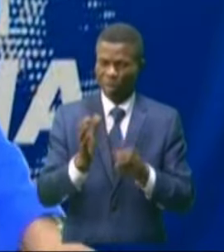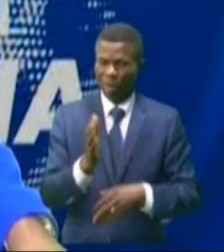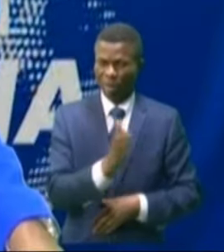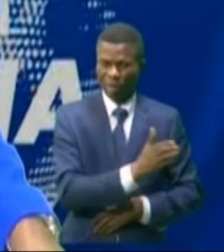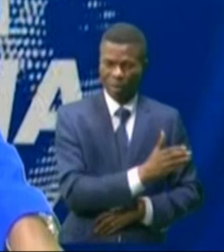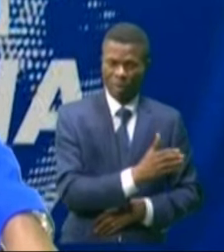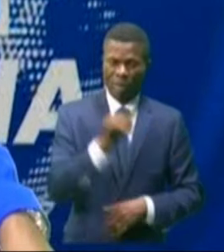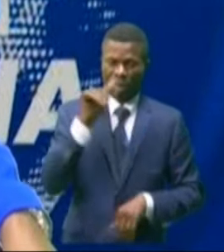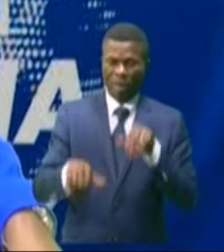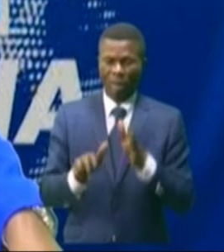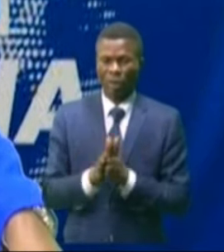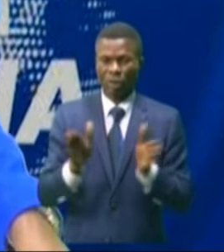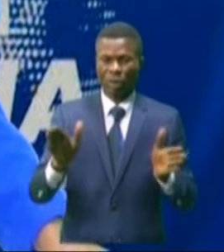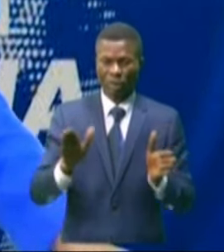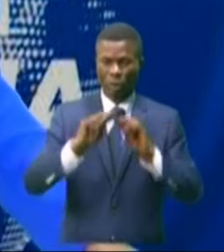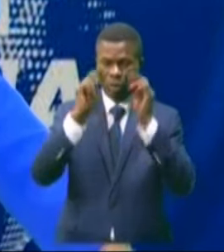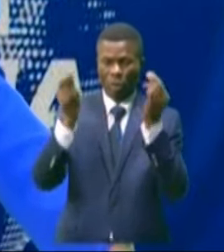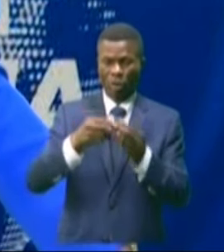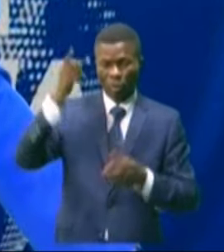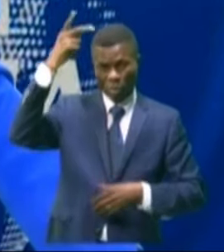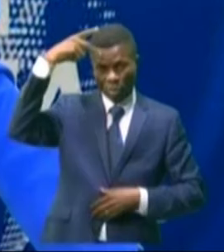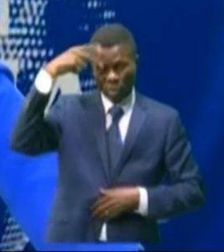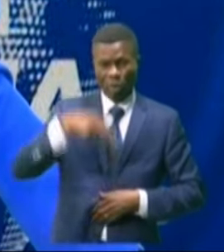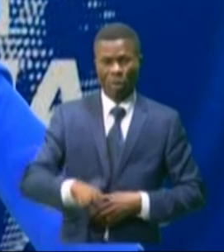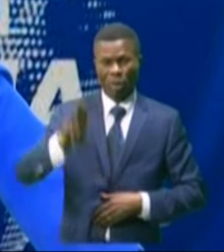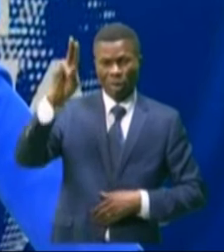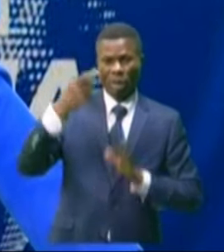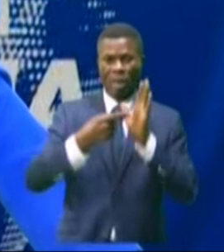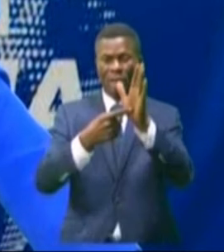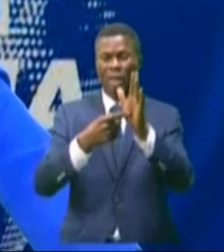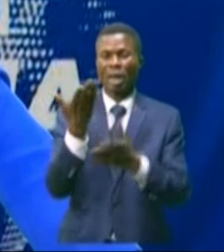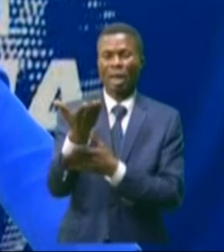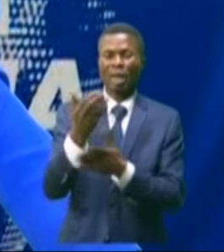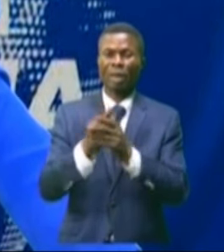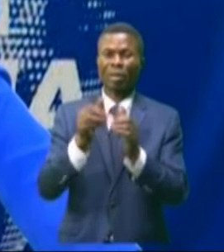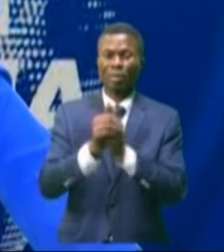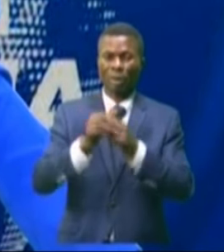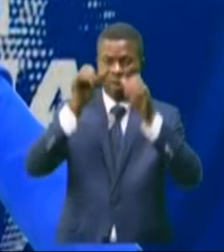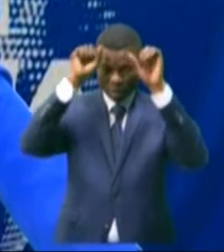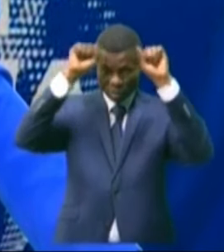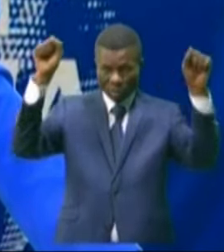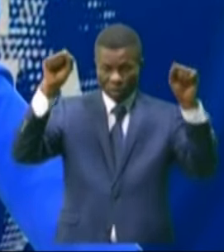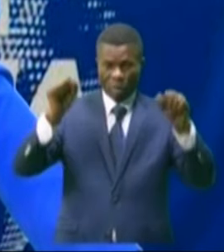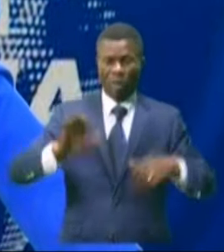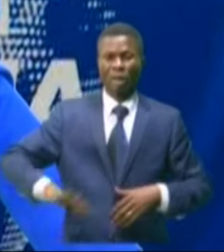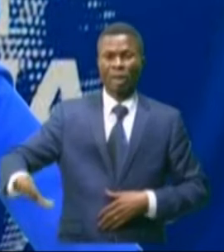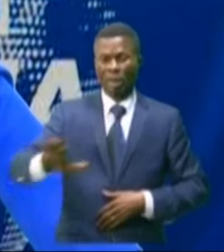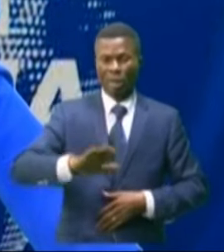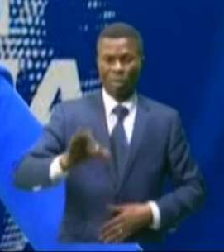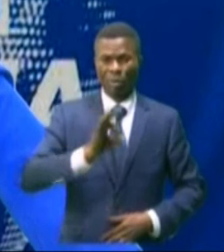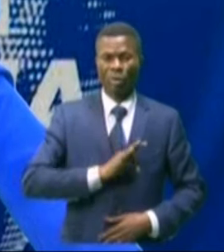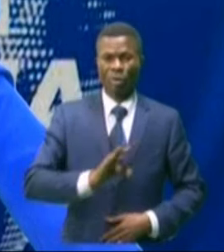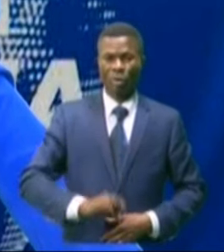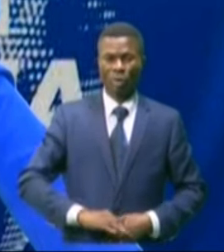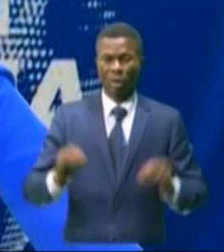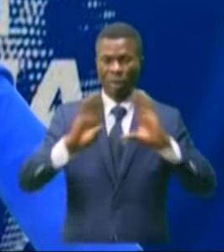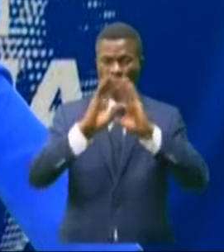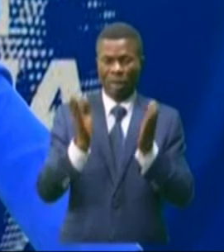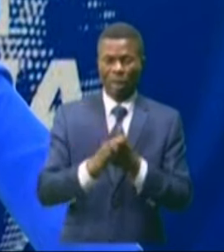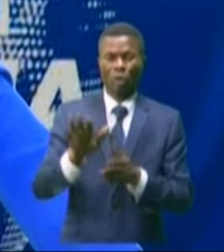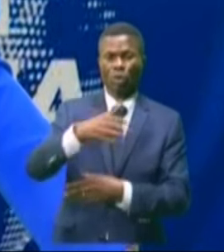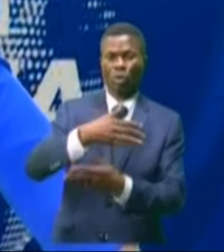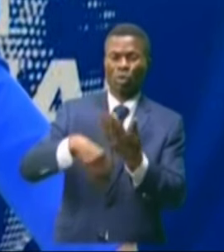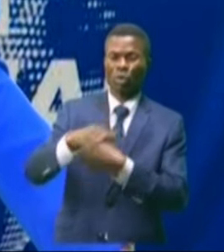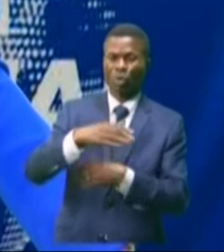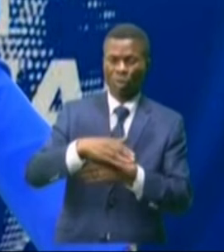Et puis le secrétaire général du parti présidentiel a présenté ses excuses au président de la République pour toutes les querelles